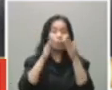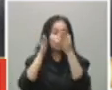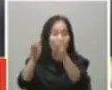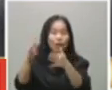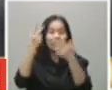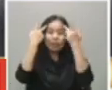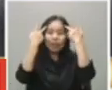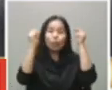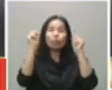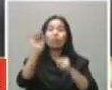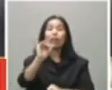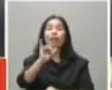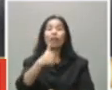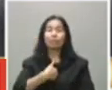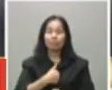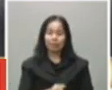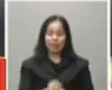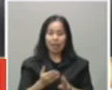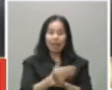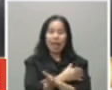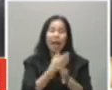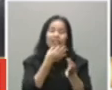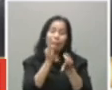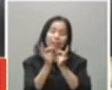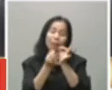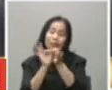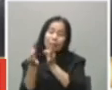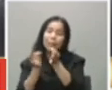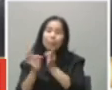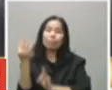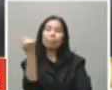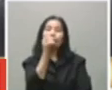ะครับเมื่อสักครู่นี้แค่อารัมภบทครับ